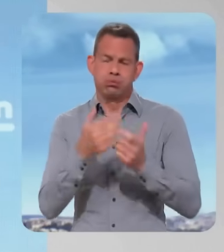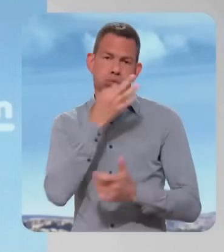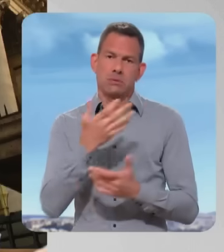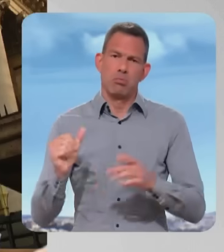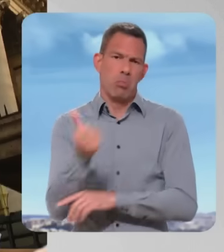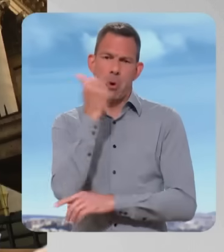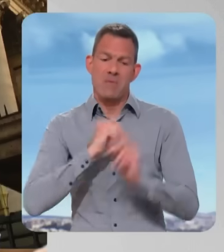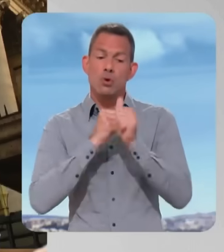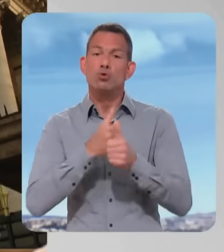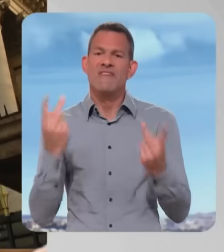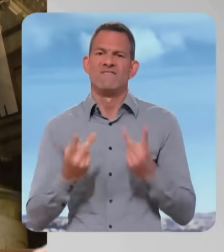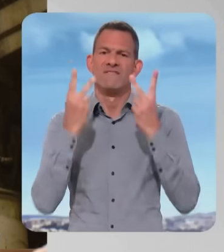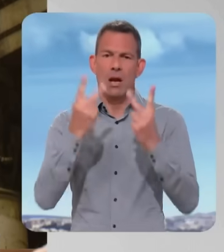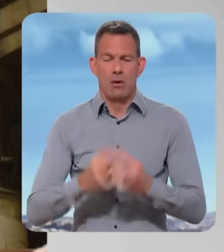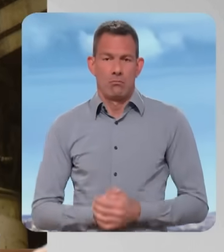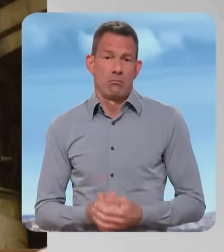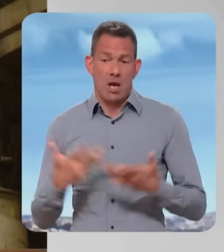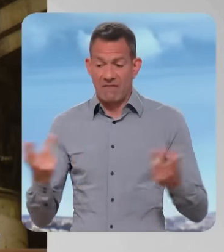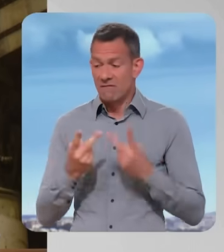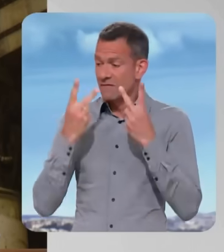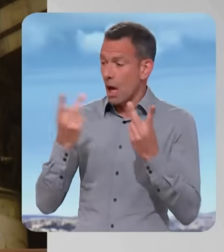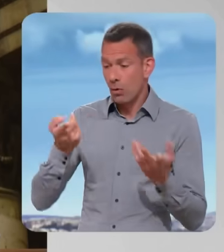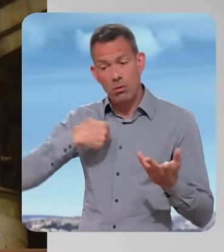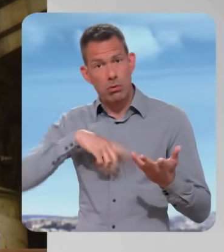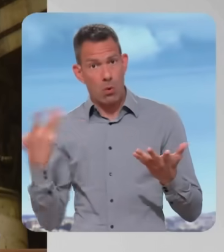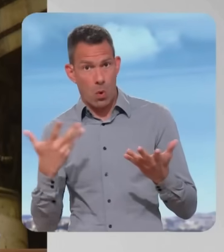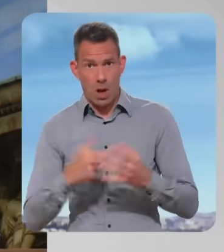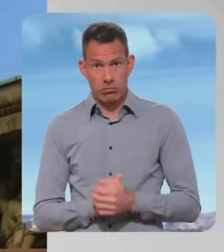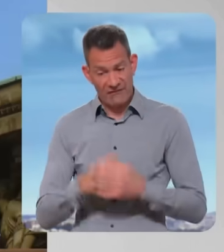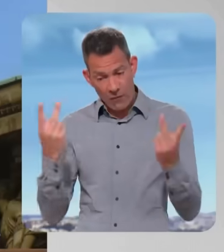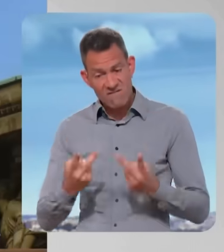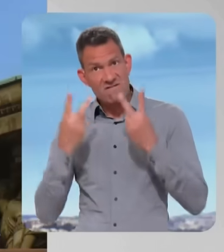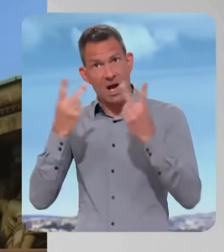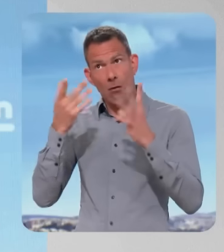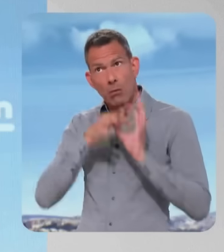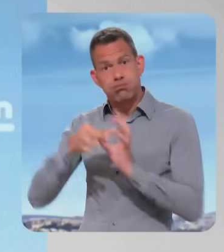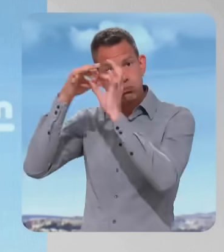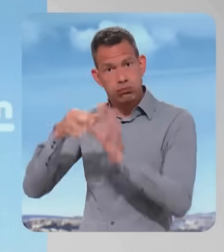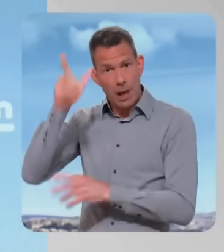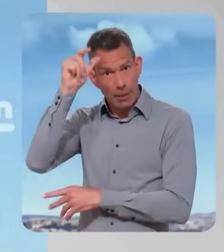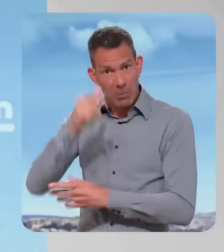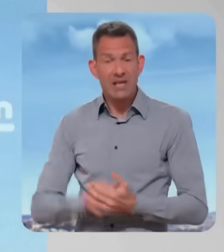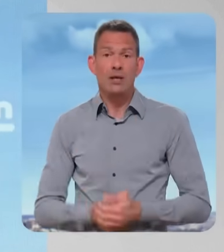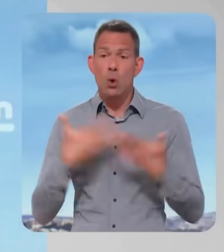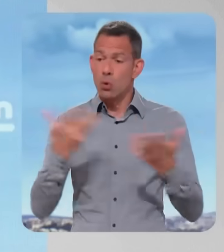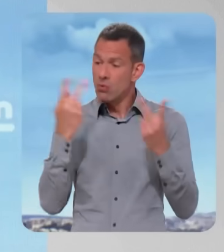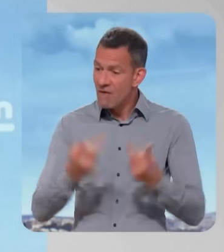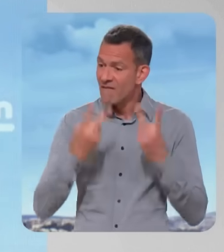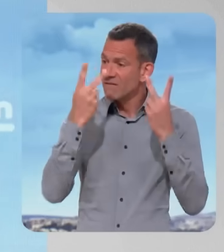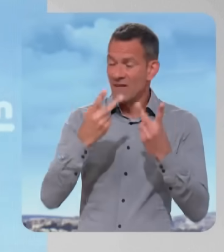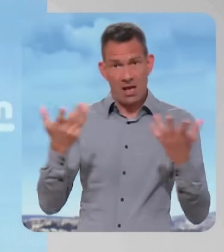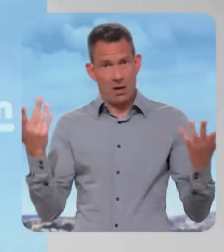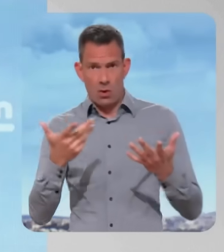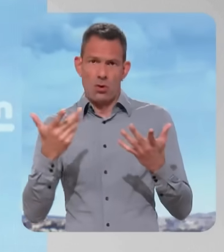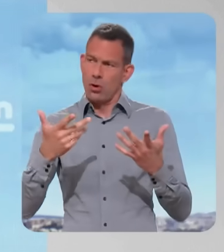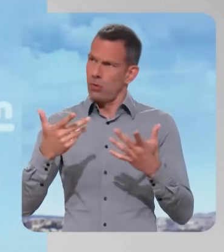quelles sont les valeurs que nous avons est-ce que nous sommes attachés aux valeurs de la République les valeurs de la devise évidemment